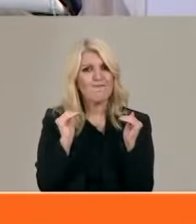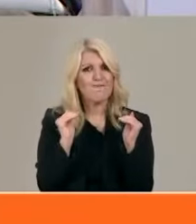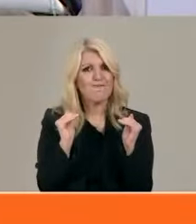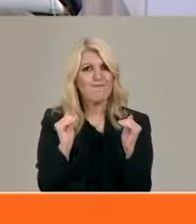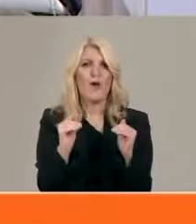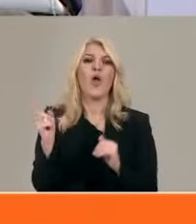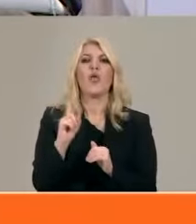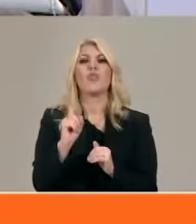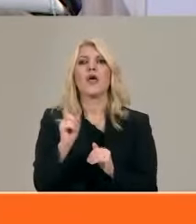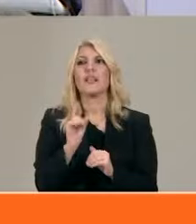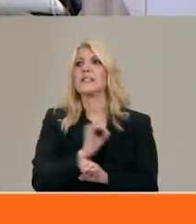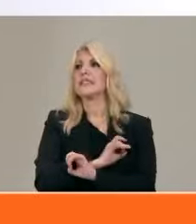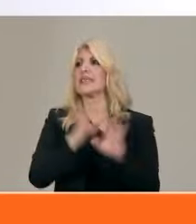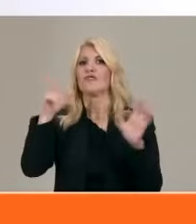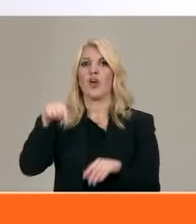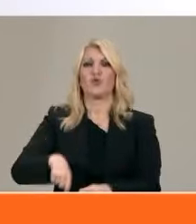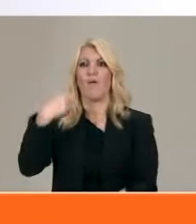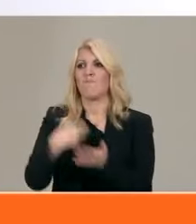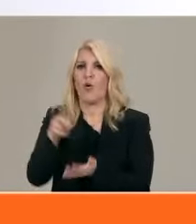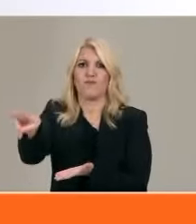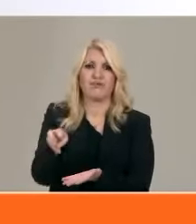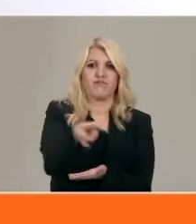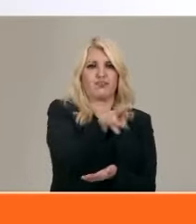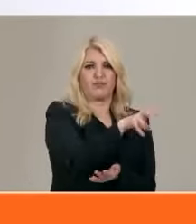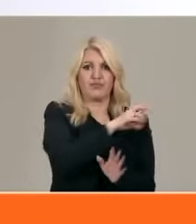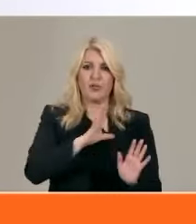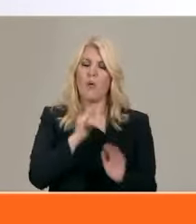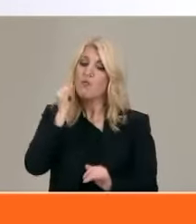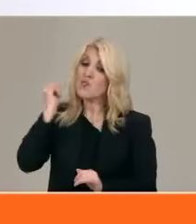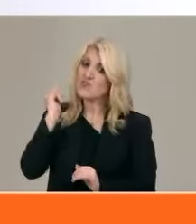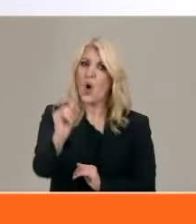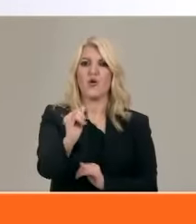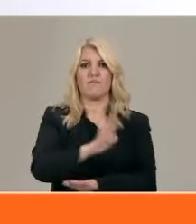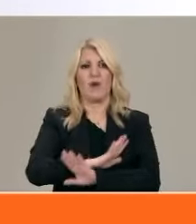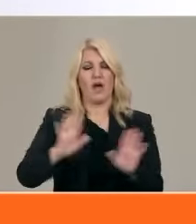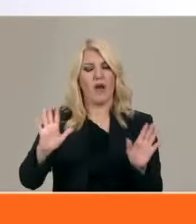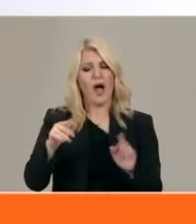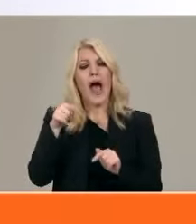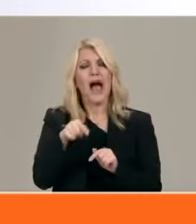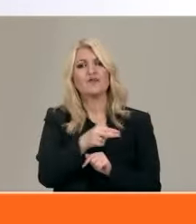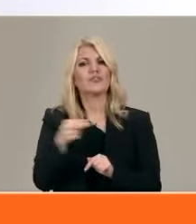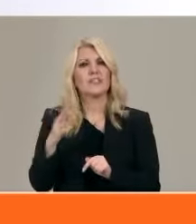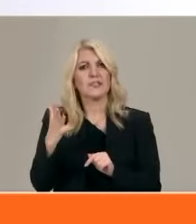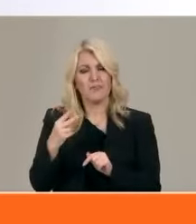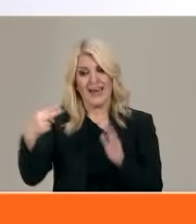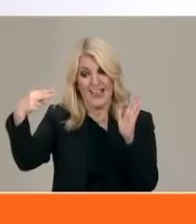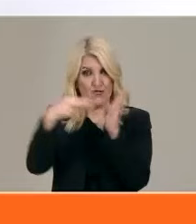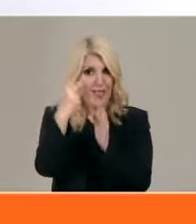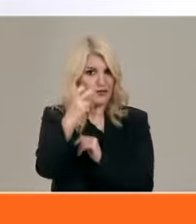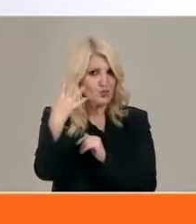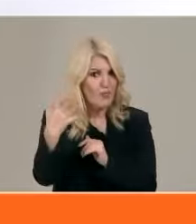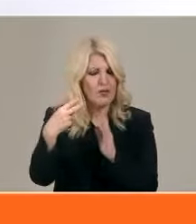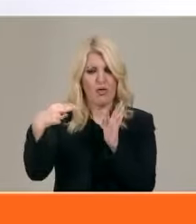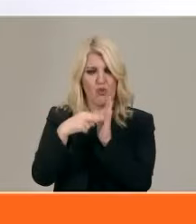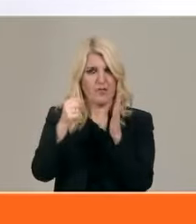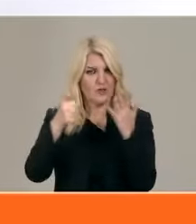έκτακτες φορολογήσεις, τόσο μας δίνεται η δυνατότητα και μετά το 25, το 26 και το 27